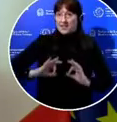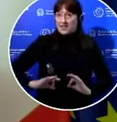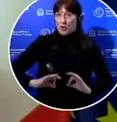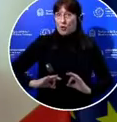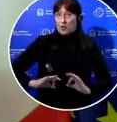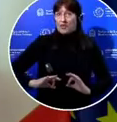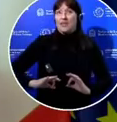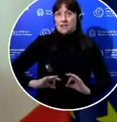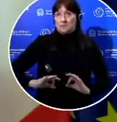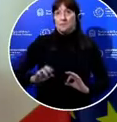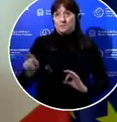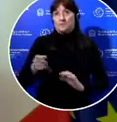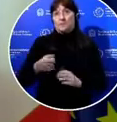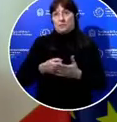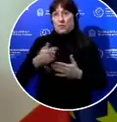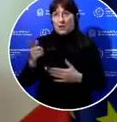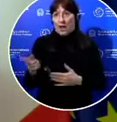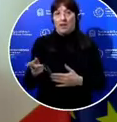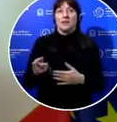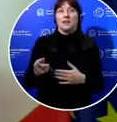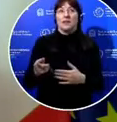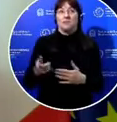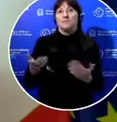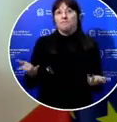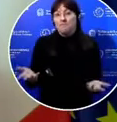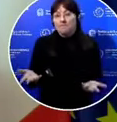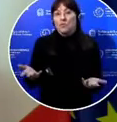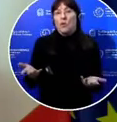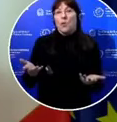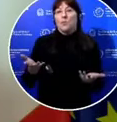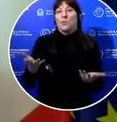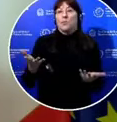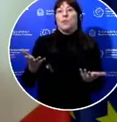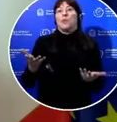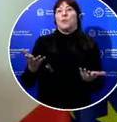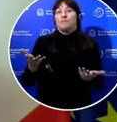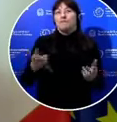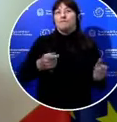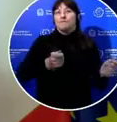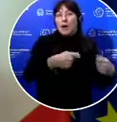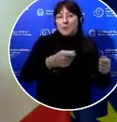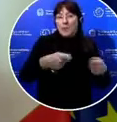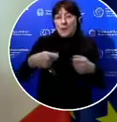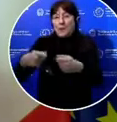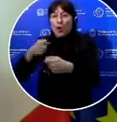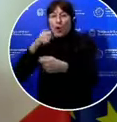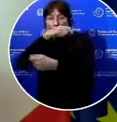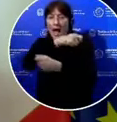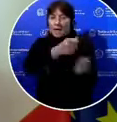e ha ricordato come purtroppo il sequestro di